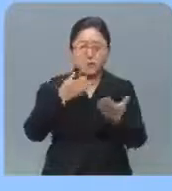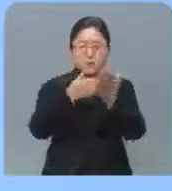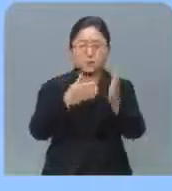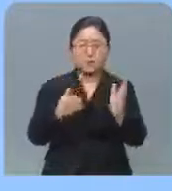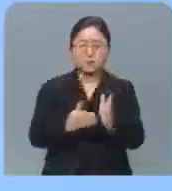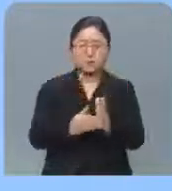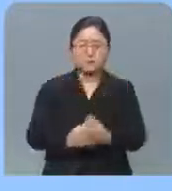있습니다